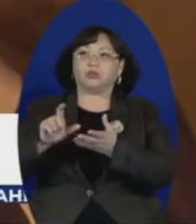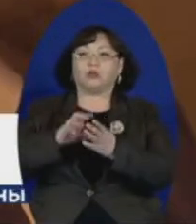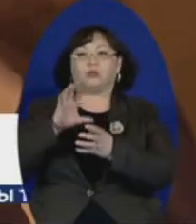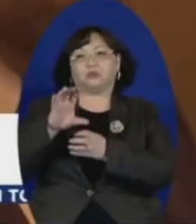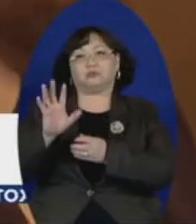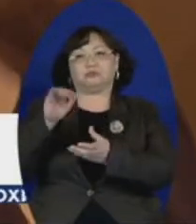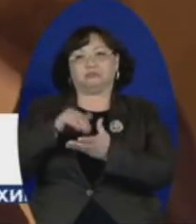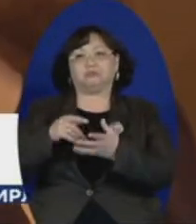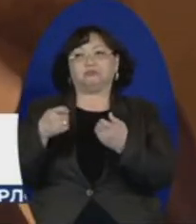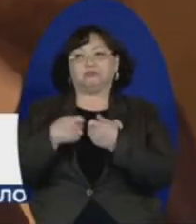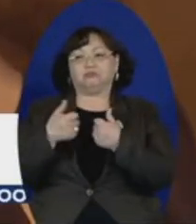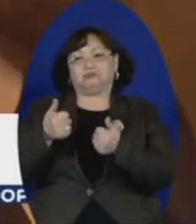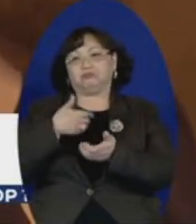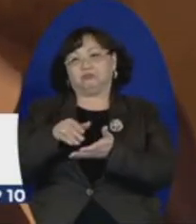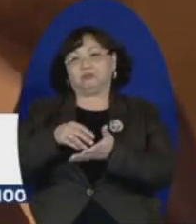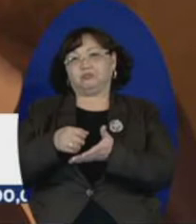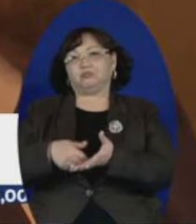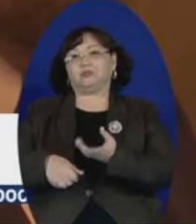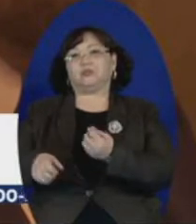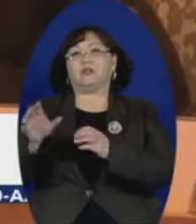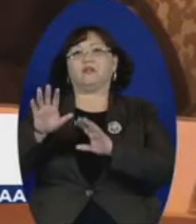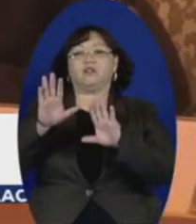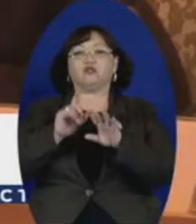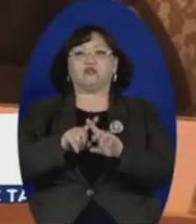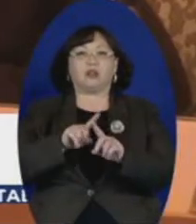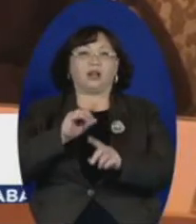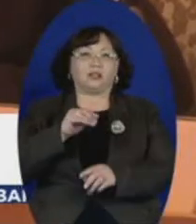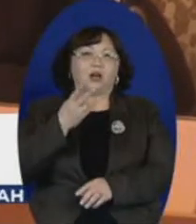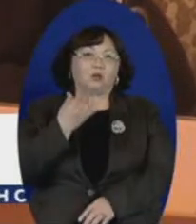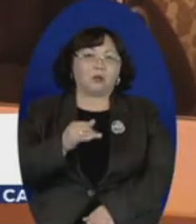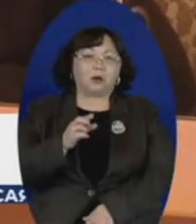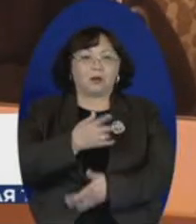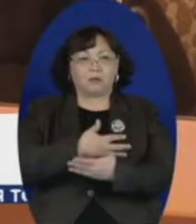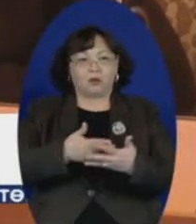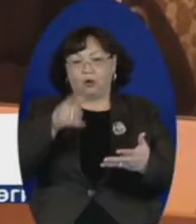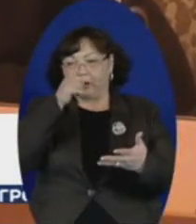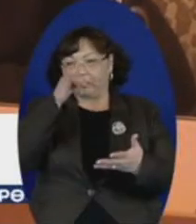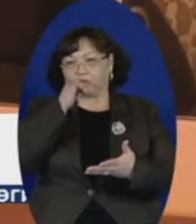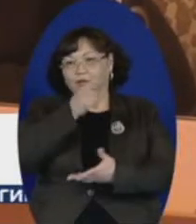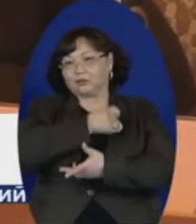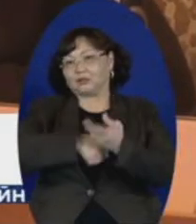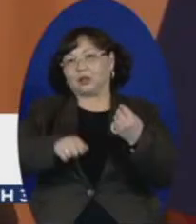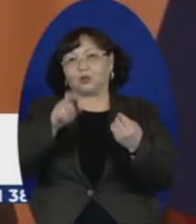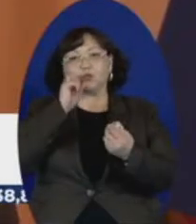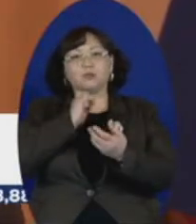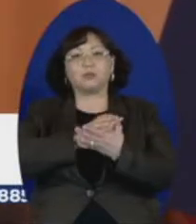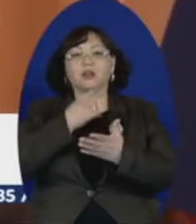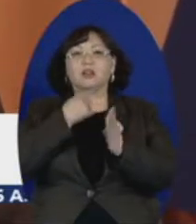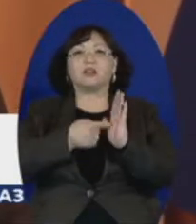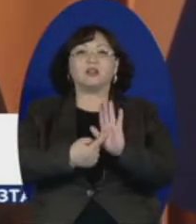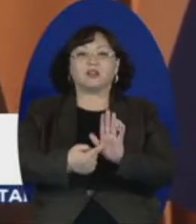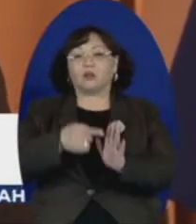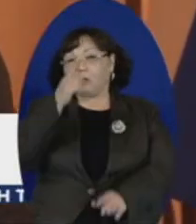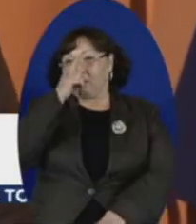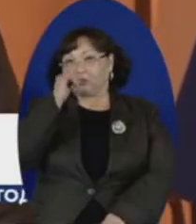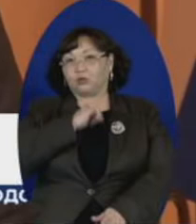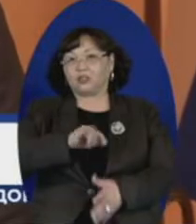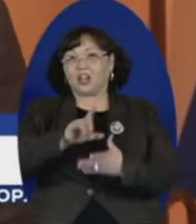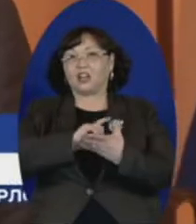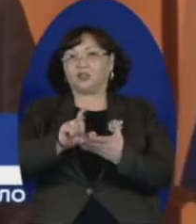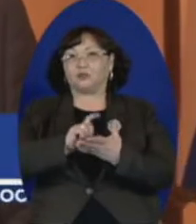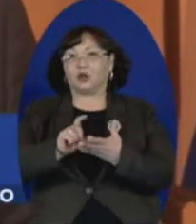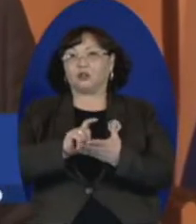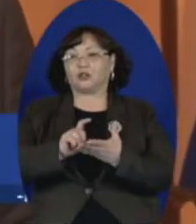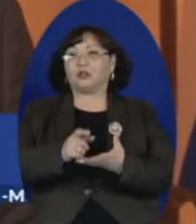ахуйн салбарын гол брэнд бүтээгдэхүүний Оросын зах зээлд нийлүүлэх хүсэлтэй байгаагаа илэрхийллээ. Оросын албаны улсад экспортод